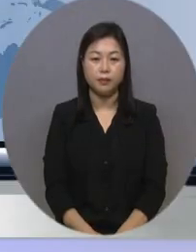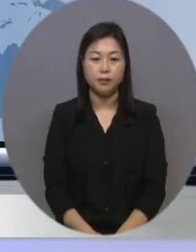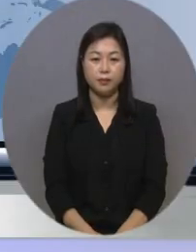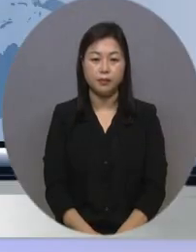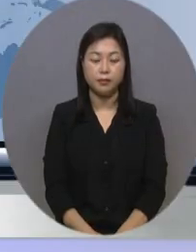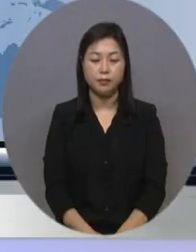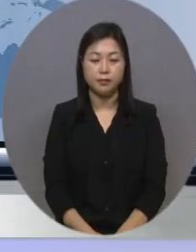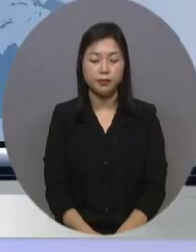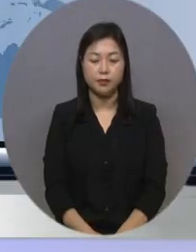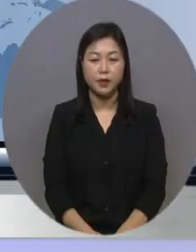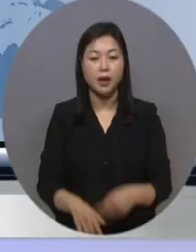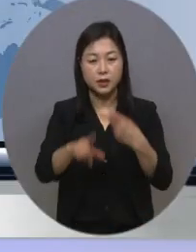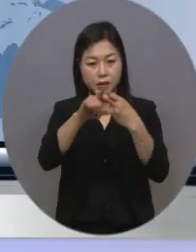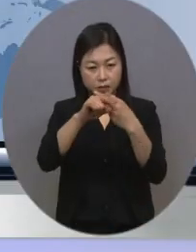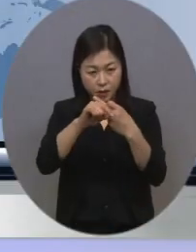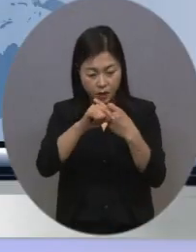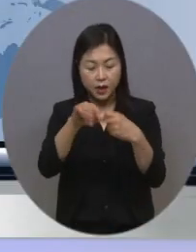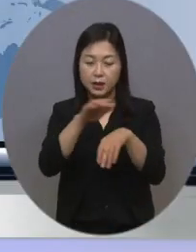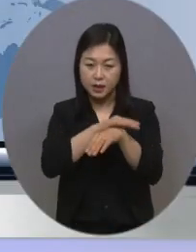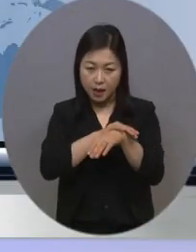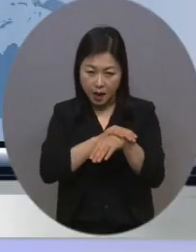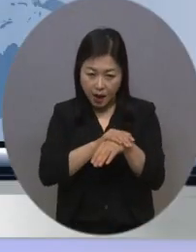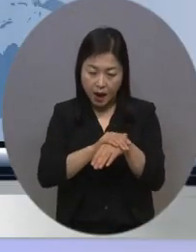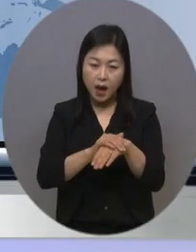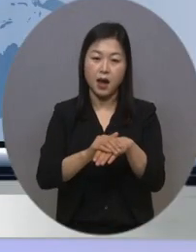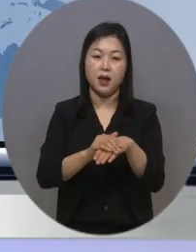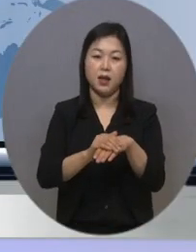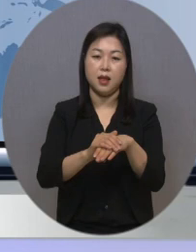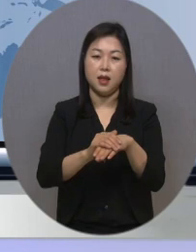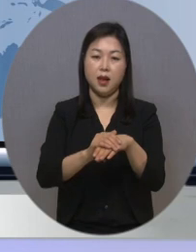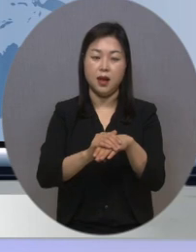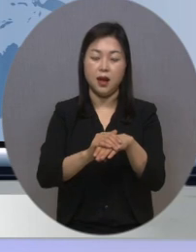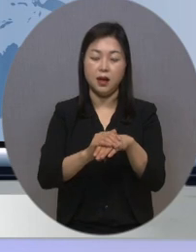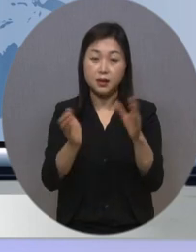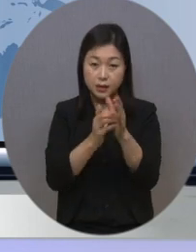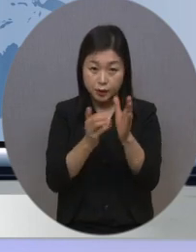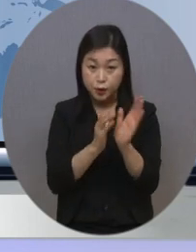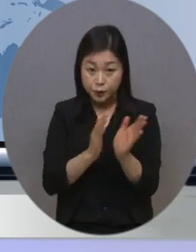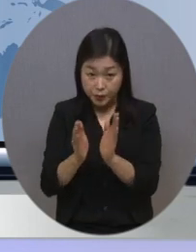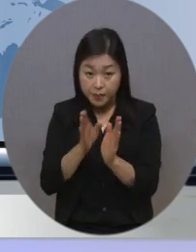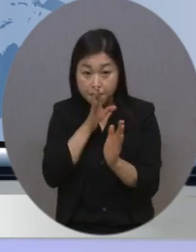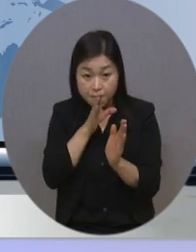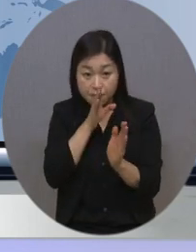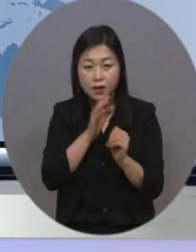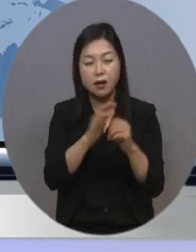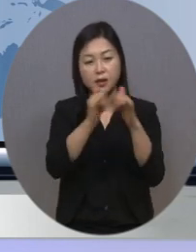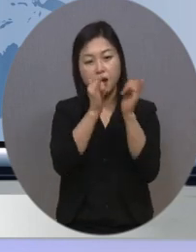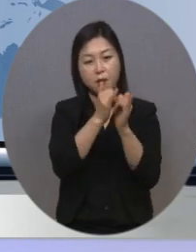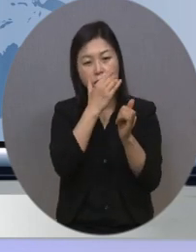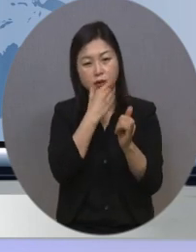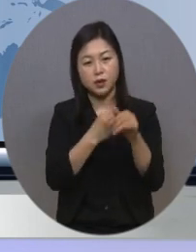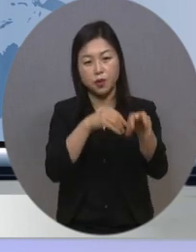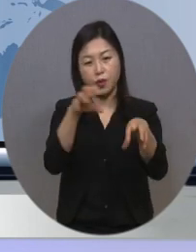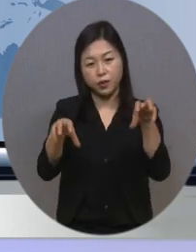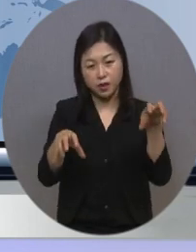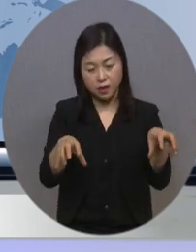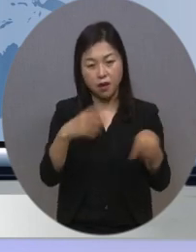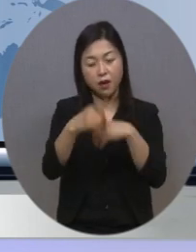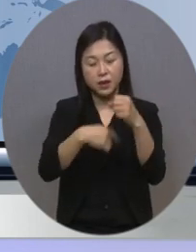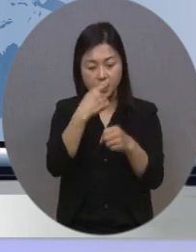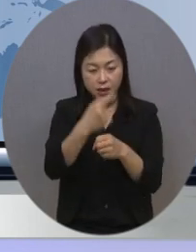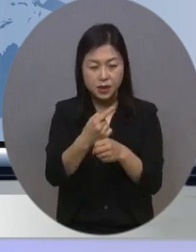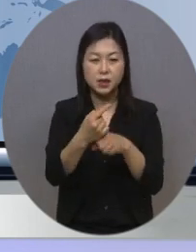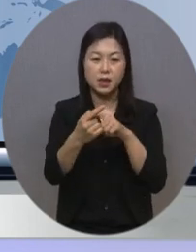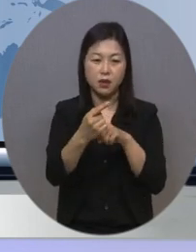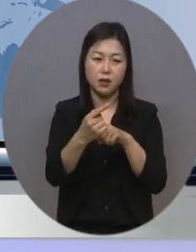해가 저무는 12월 잘 마무리하고 계신가요? 사회복지계를 비롯해 각계에서 한 해를 마무리하는 자리를 마련하고